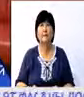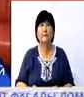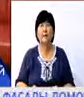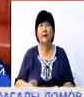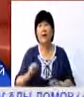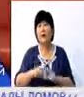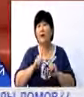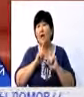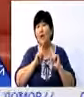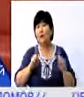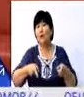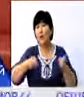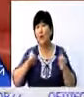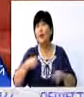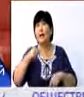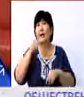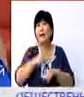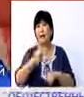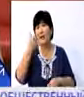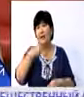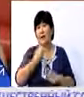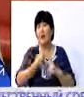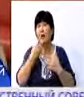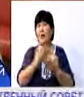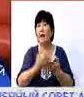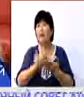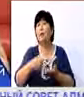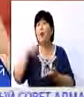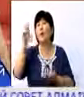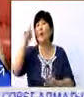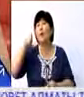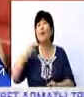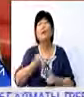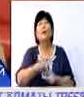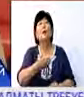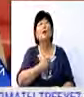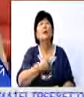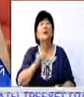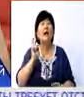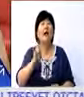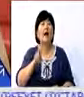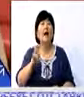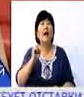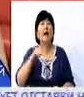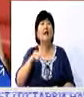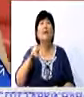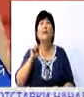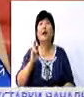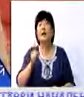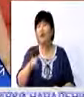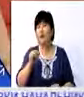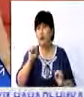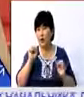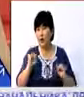Вот эта виртуальная реальность, которую мы испытали на себе, демонстрируют учащиеся, то есть желающие посетители IT-парка. То есть они